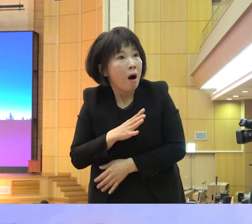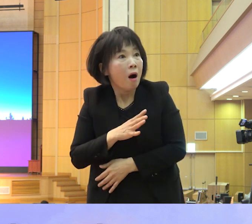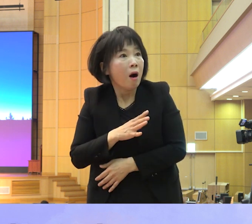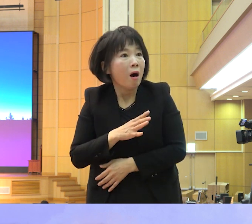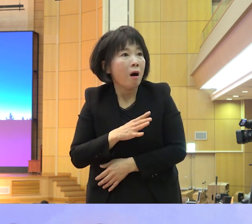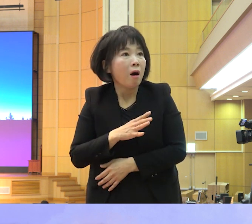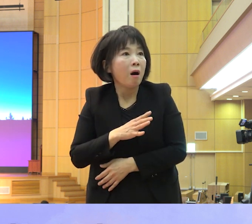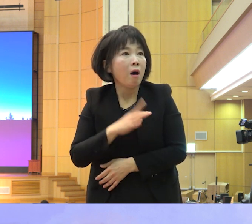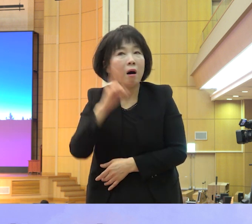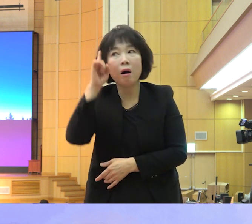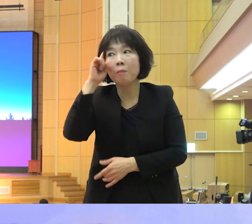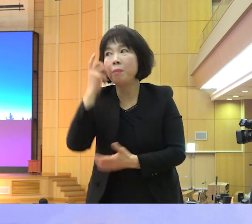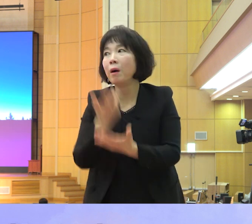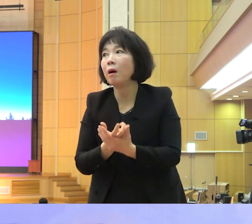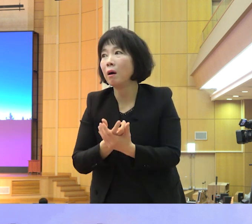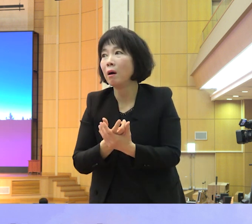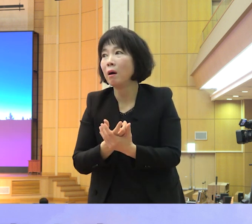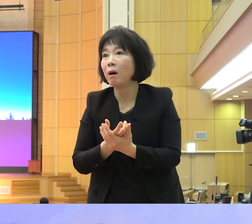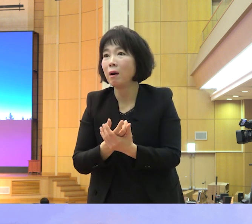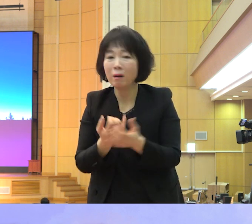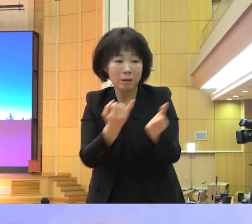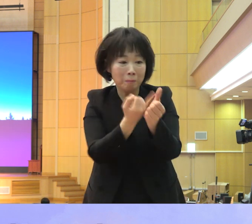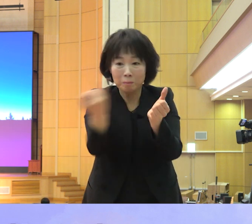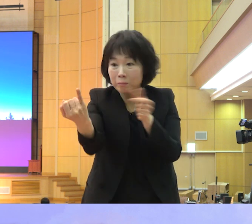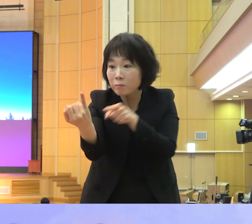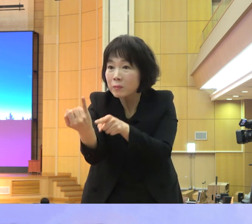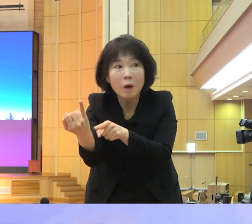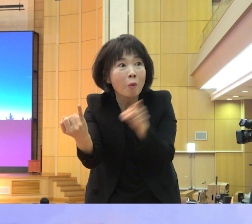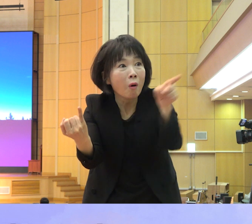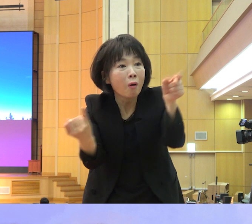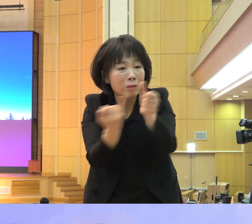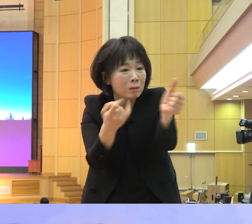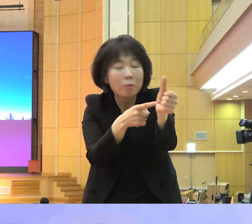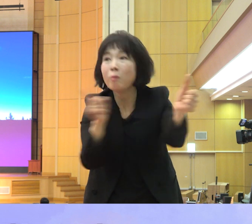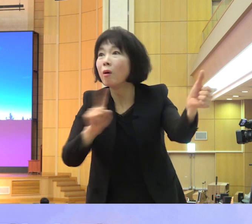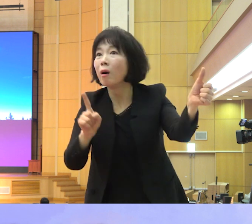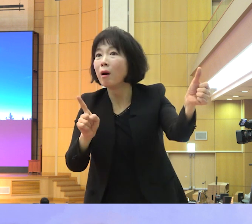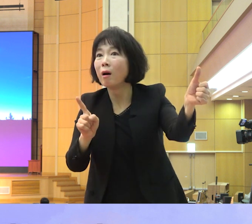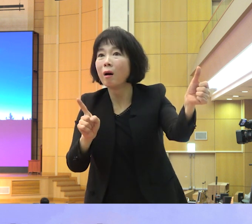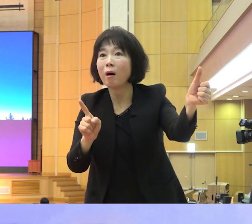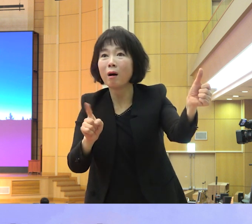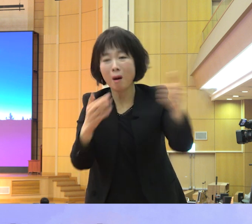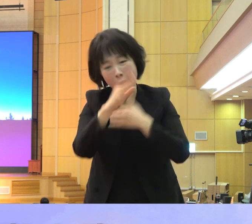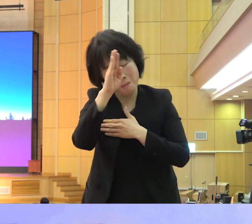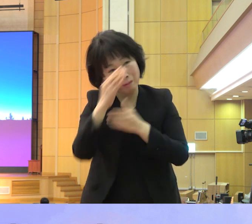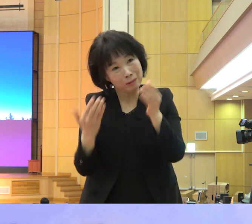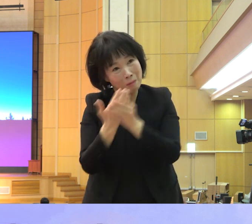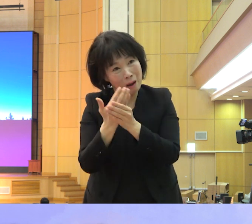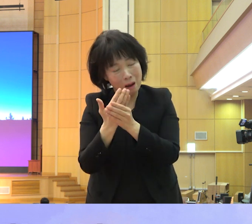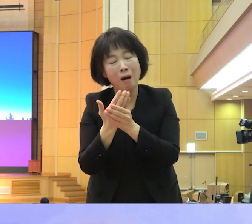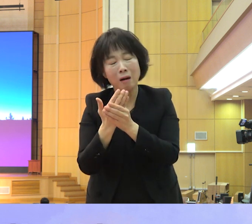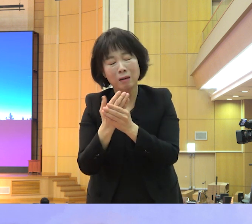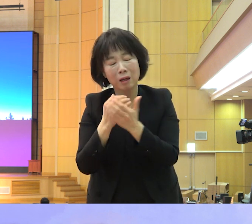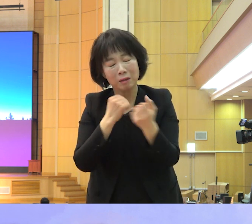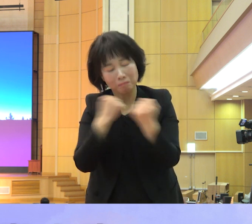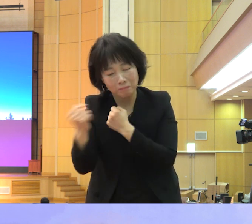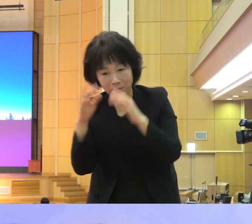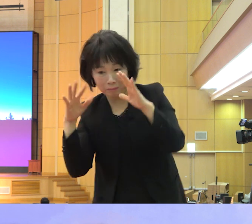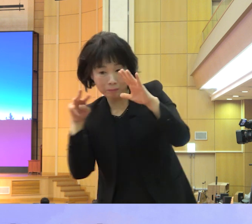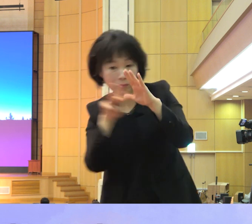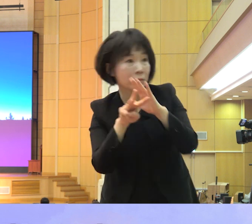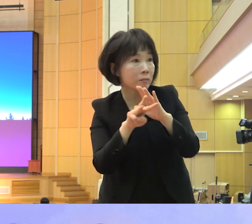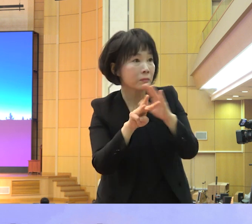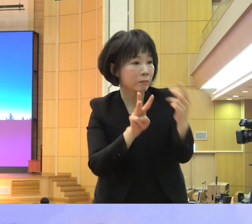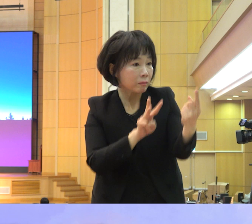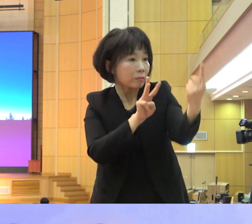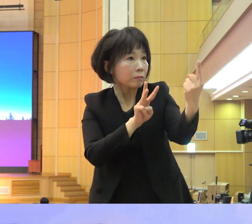말하기를 내 친구가 이러이러하다 해서 내가 문병 왔는데 내 친구 어디 있어요?